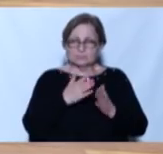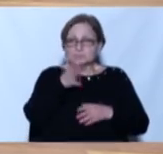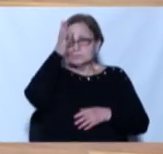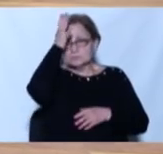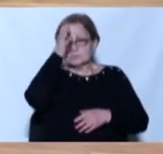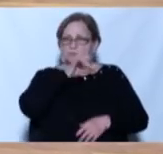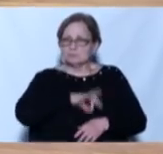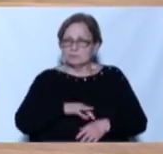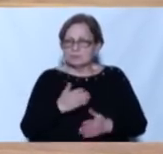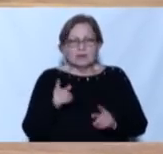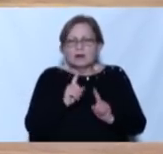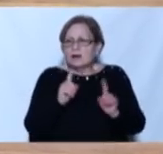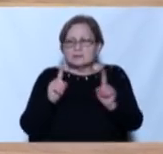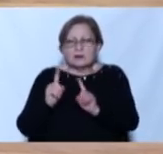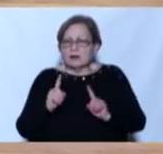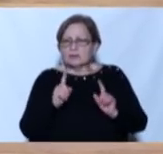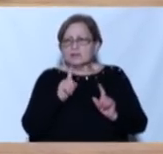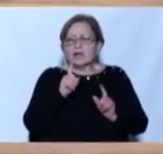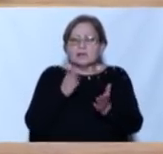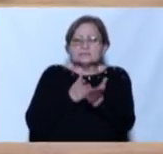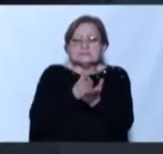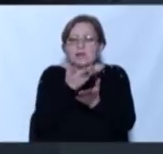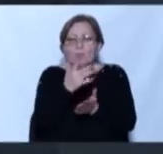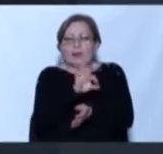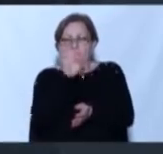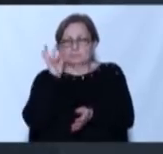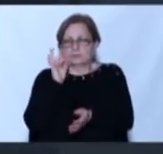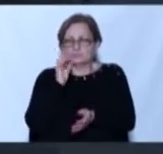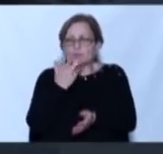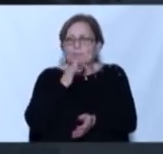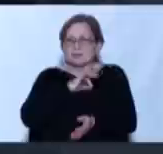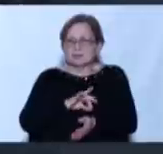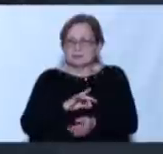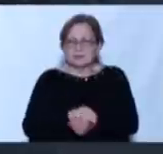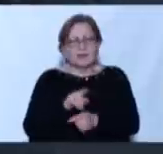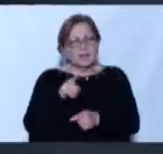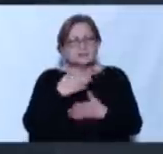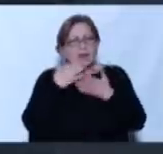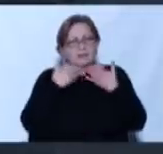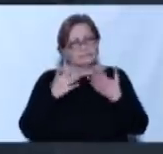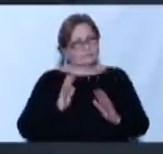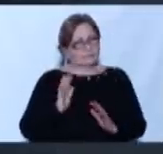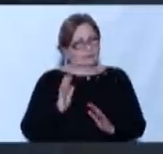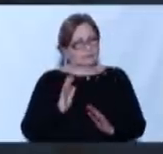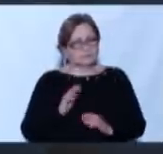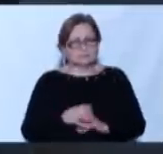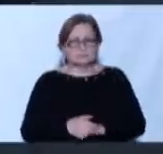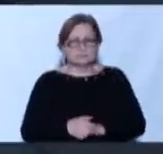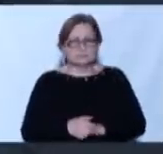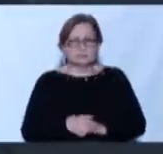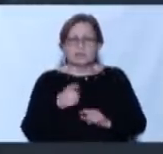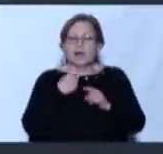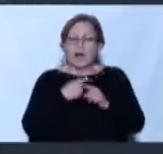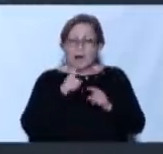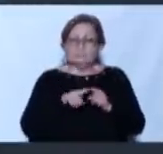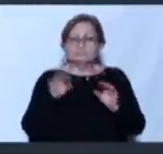სიბრძნე, რა არის, რას უნდა გაყვეს ადამიანი და რა არის უფრო მომგებიანი. ესე მარტივად ეს საკითხები არ არის გადაწყვეტილი აქ და აი ამაზე